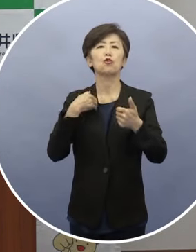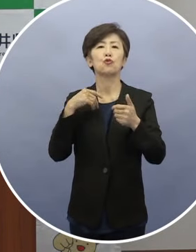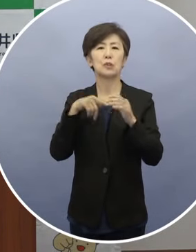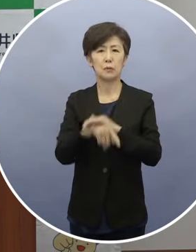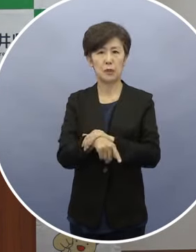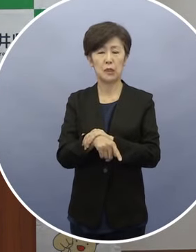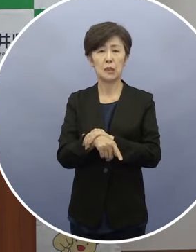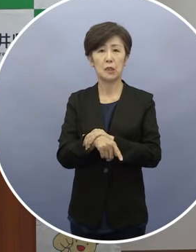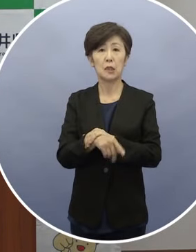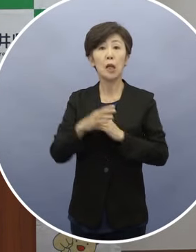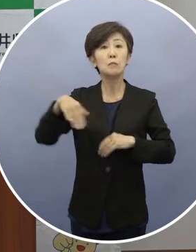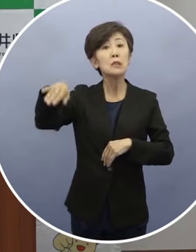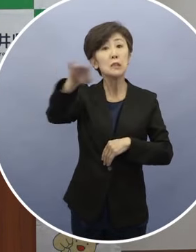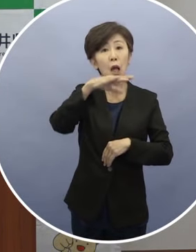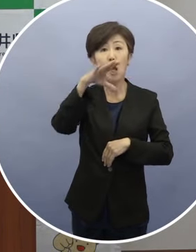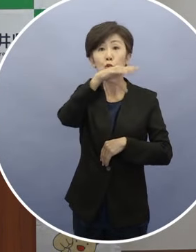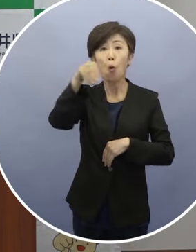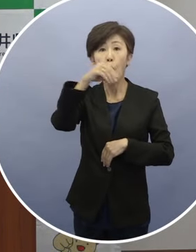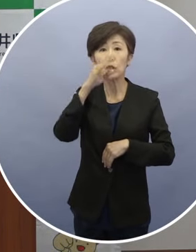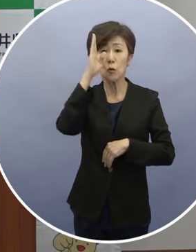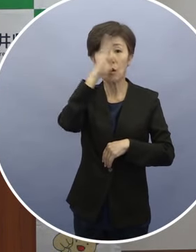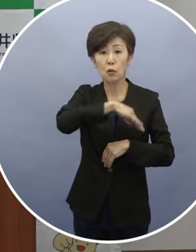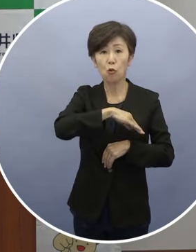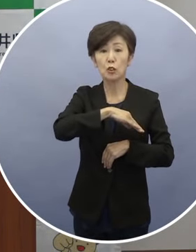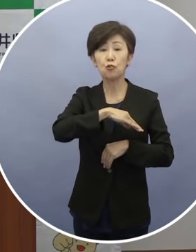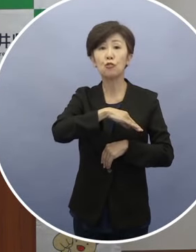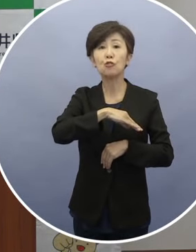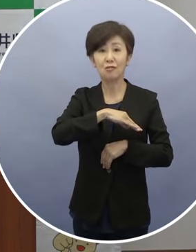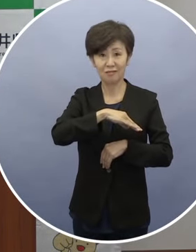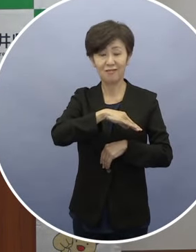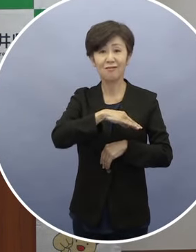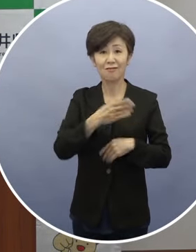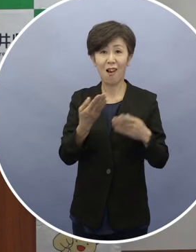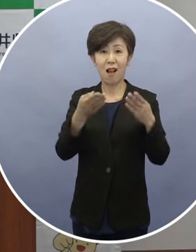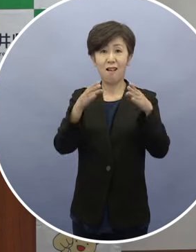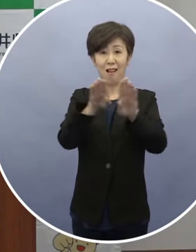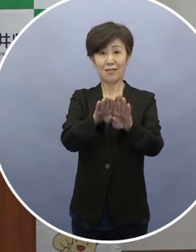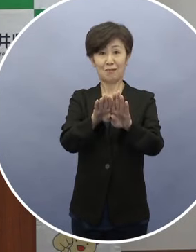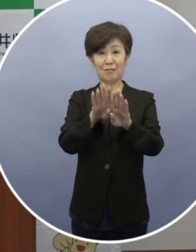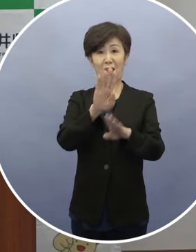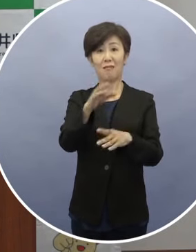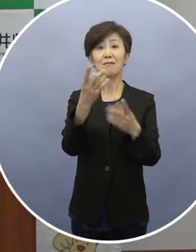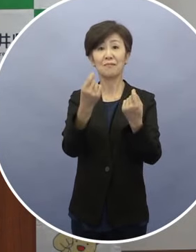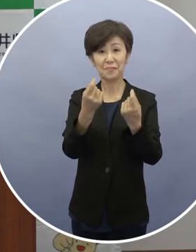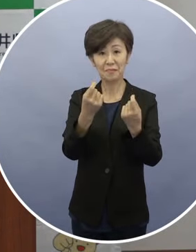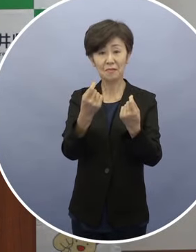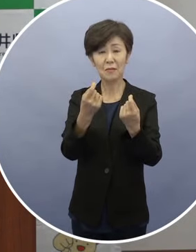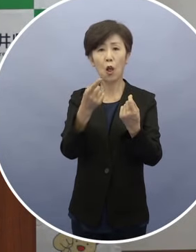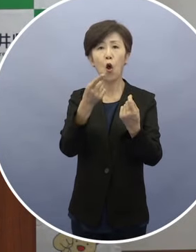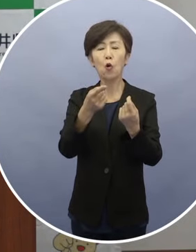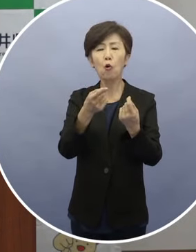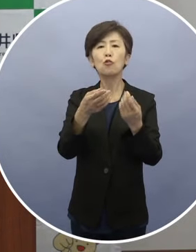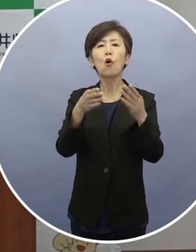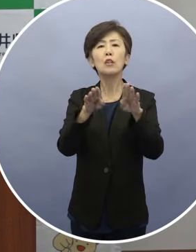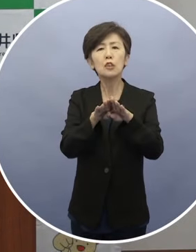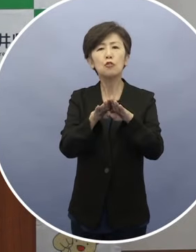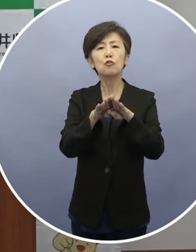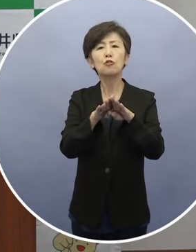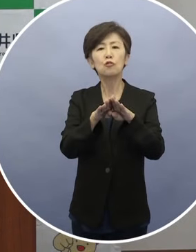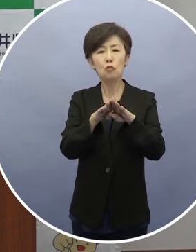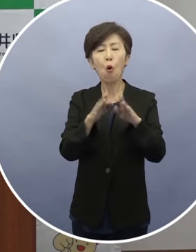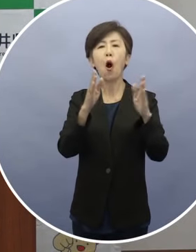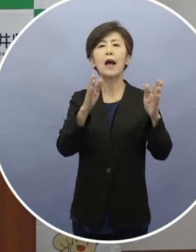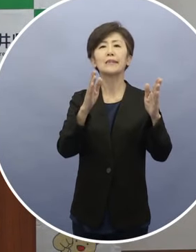皆様方から土曜日は半ドンということが結構病院の場合あるもんですから、ここの午後の時間帯